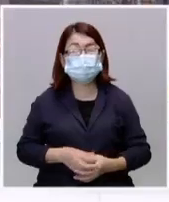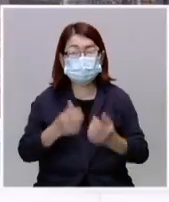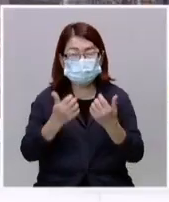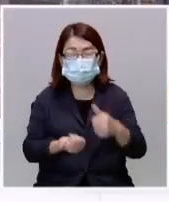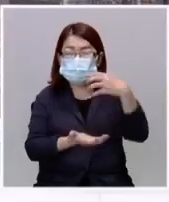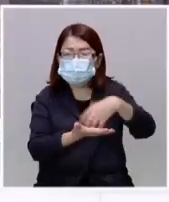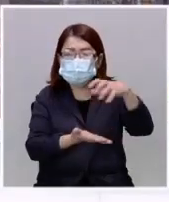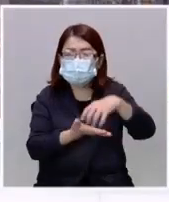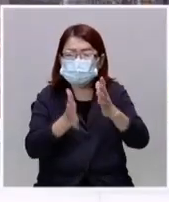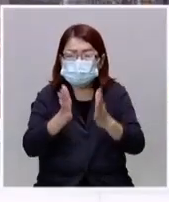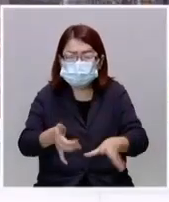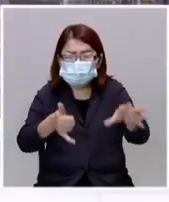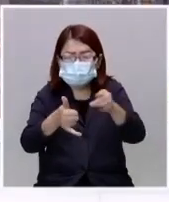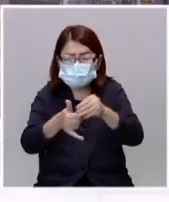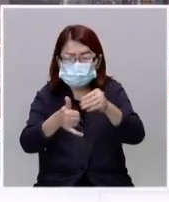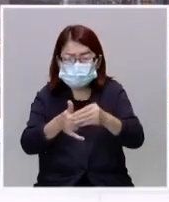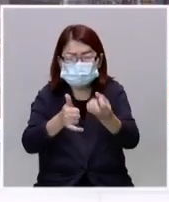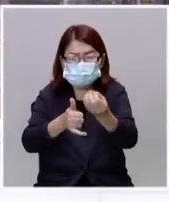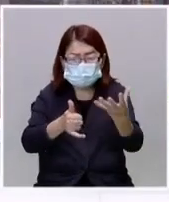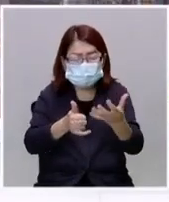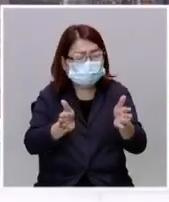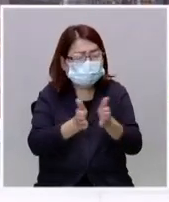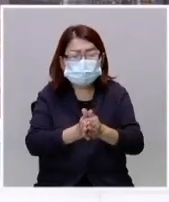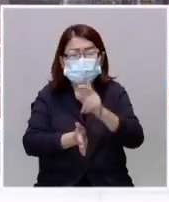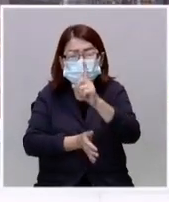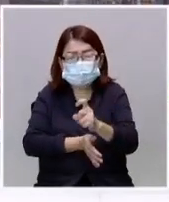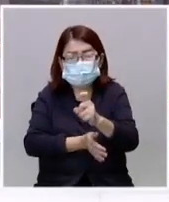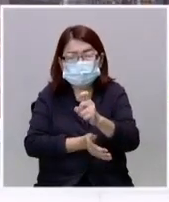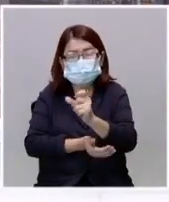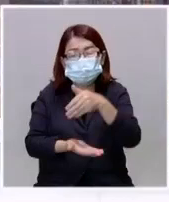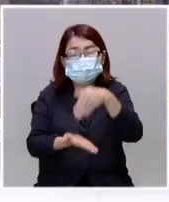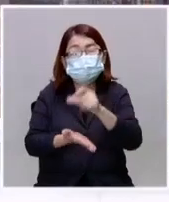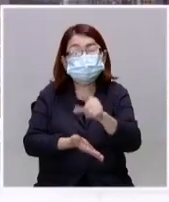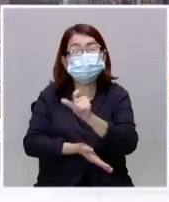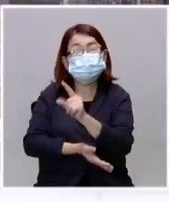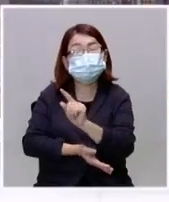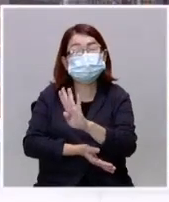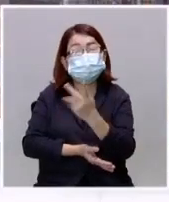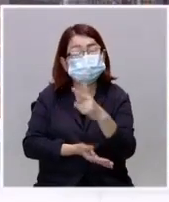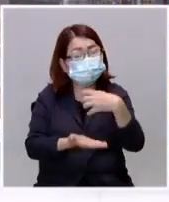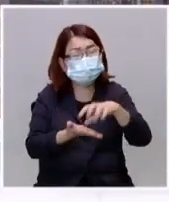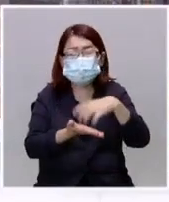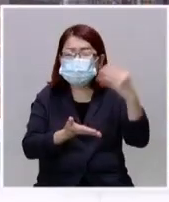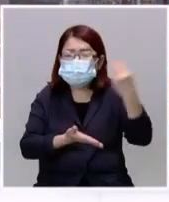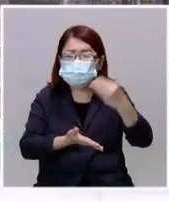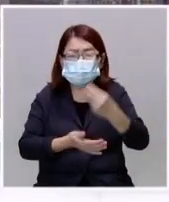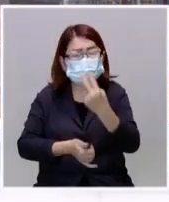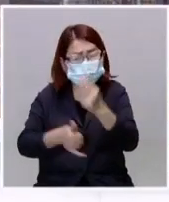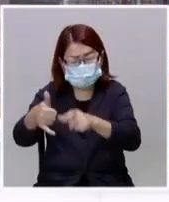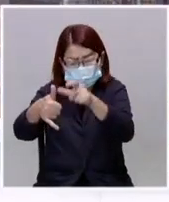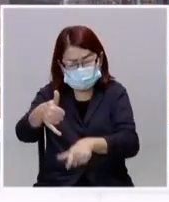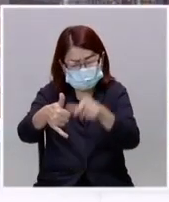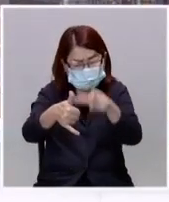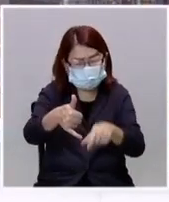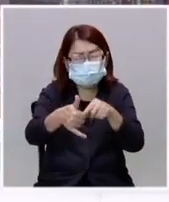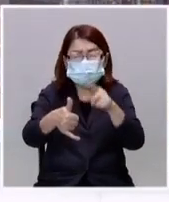การรายงานจำนวนของผู้ติดเชื้อและเสียชีวิตของศบค.ในแต่ละวันนะคะก็จะเห็นการแถลงรายละเอียดค่ะว่าจำนวนของผู้เสียชีวิตเนี่ยบ